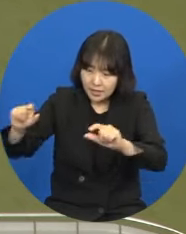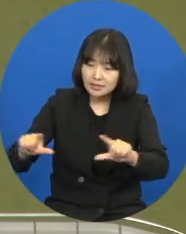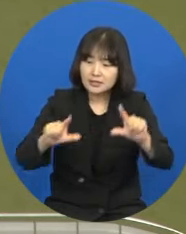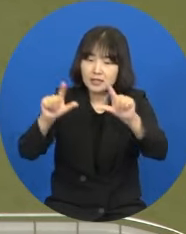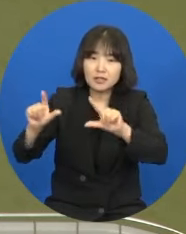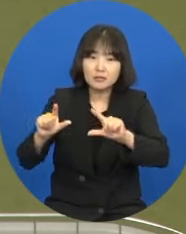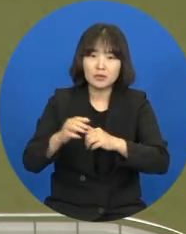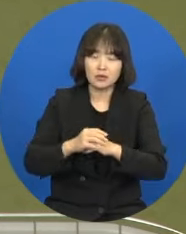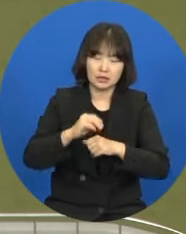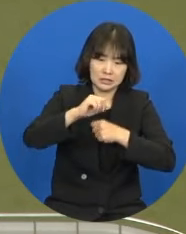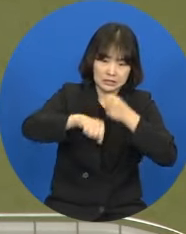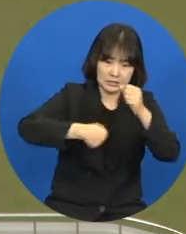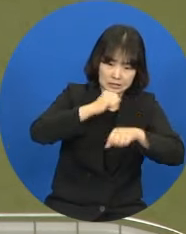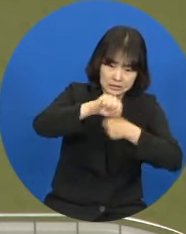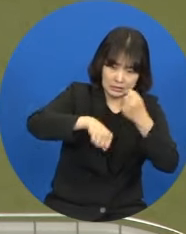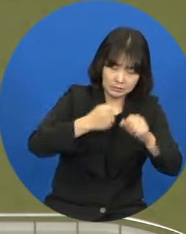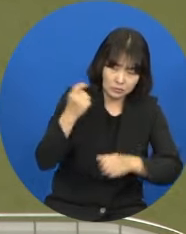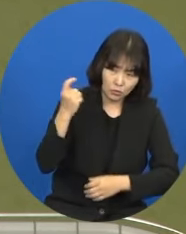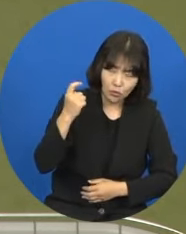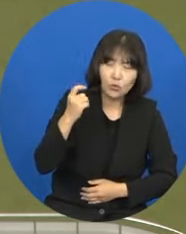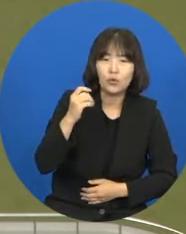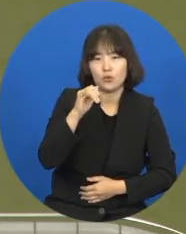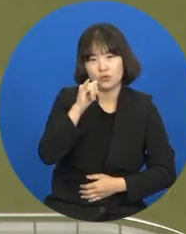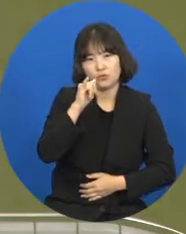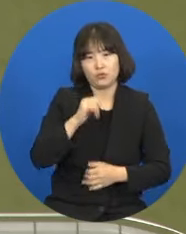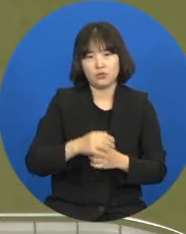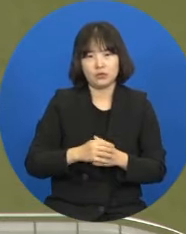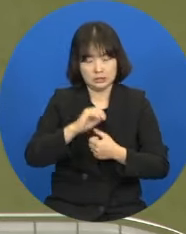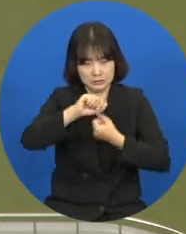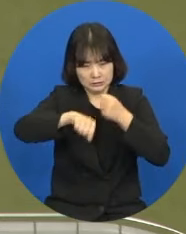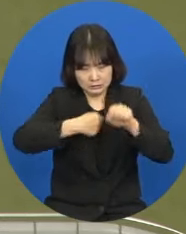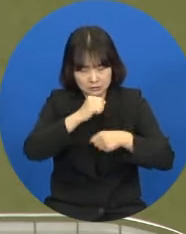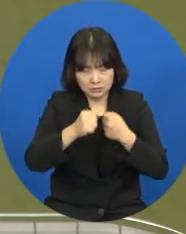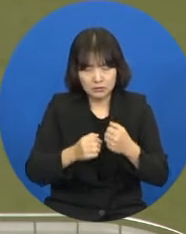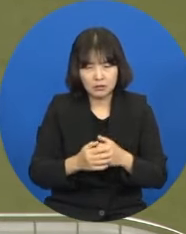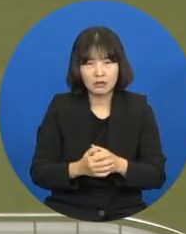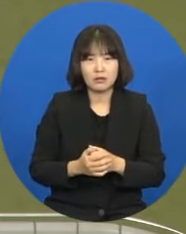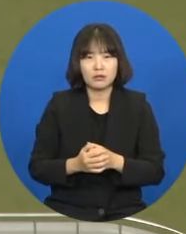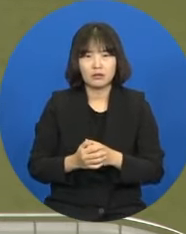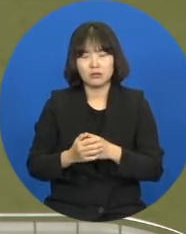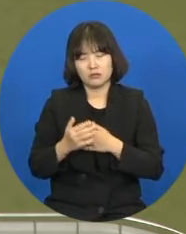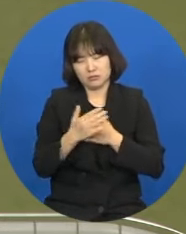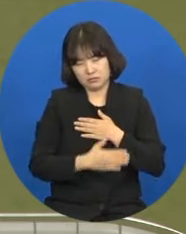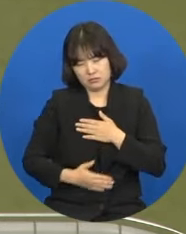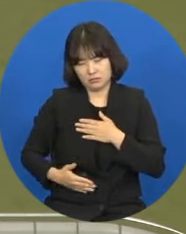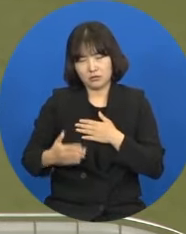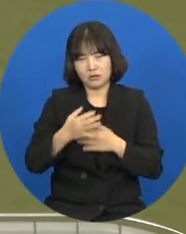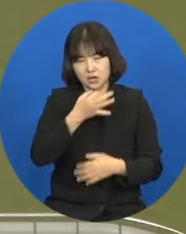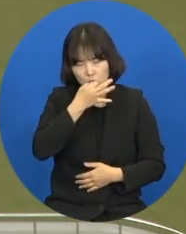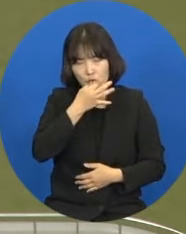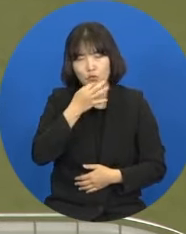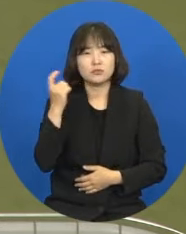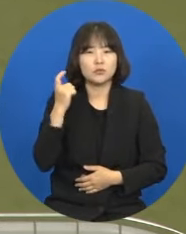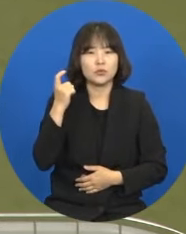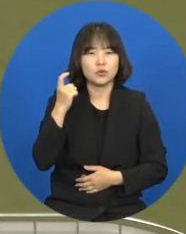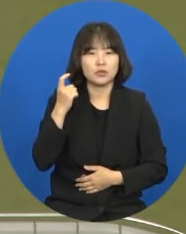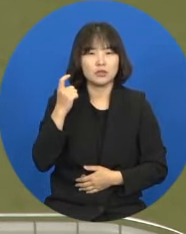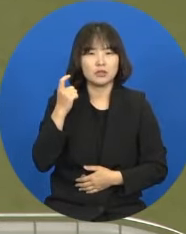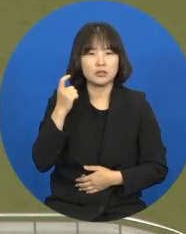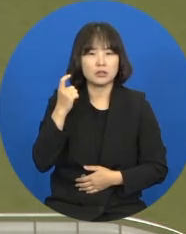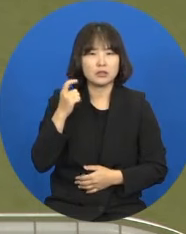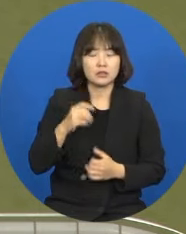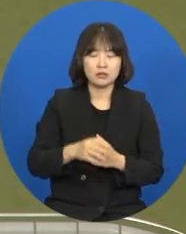들짐승의 소리가 들려오죠이 들짐승의 소리는 우리 육신의 욕망의 소리입니다 그러니까 이런 거예요 너는